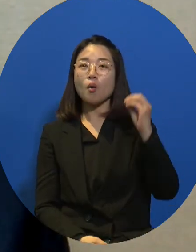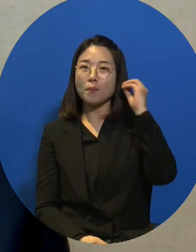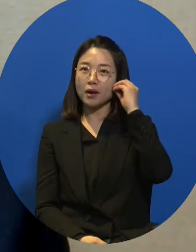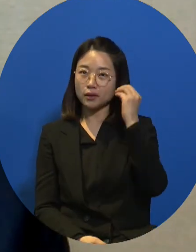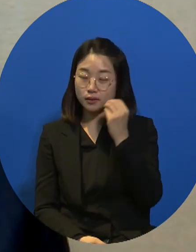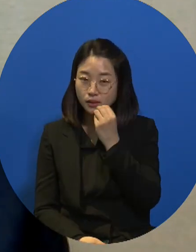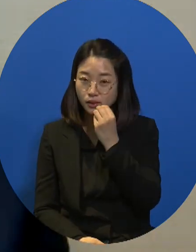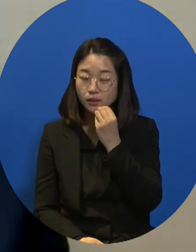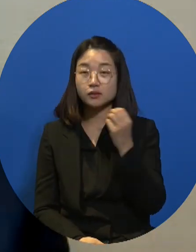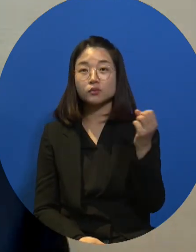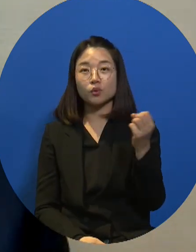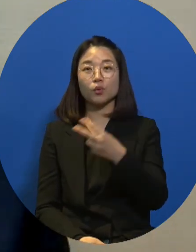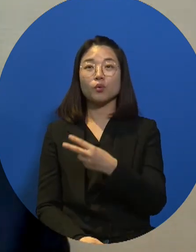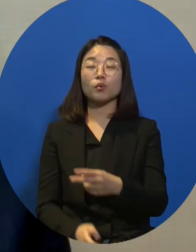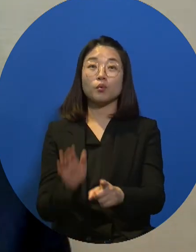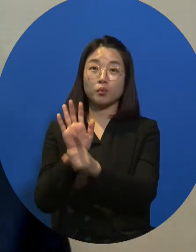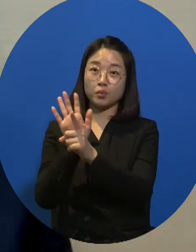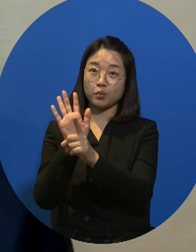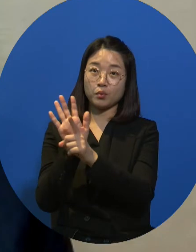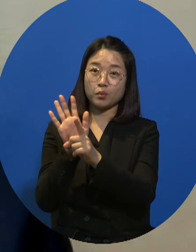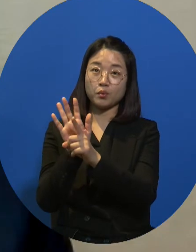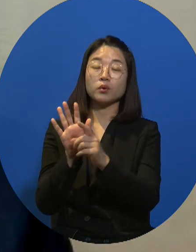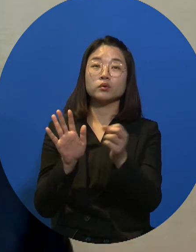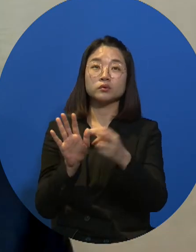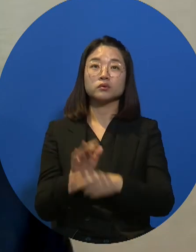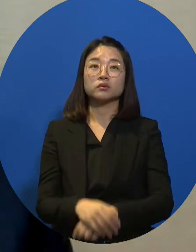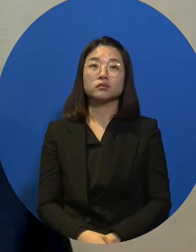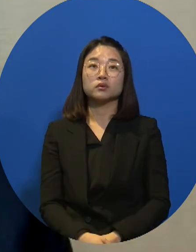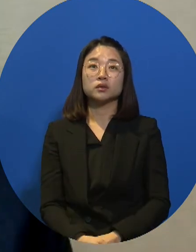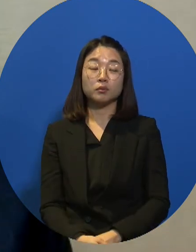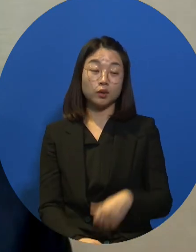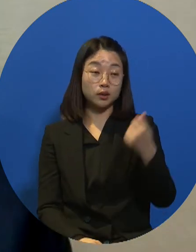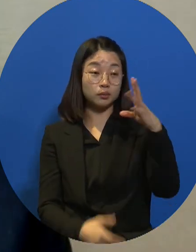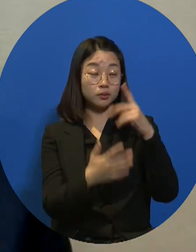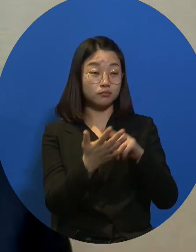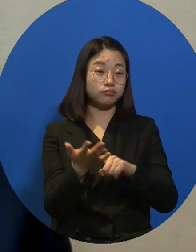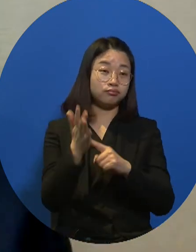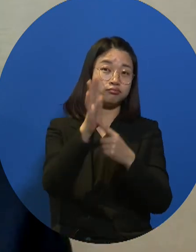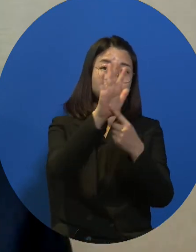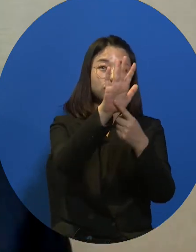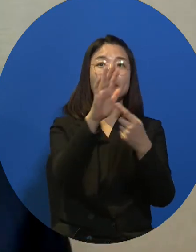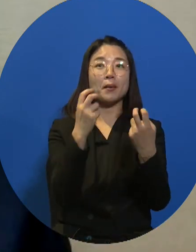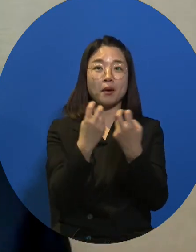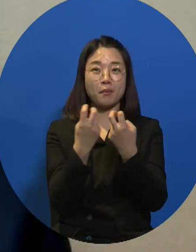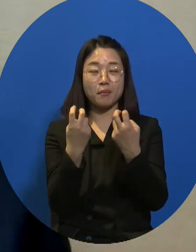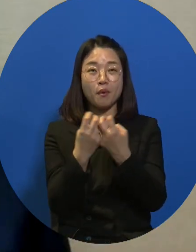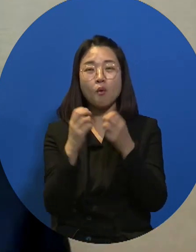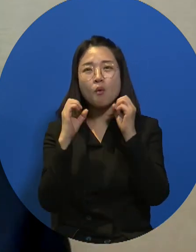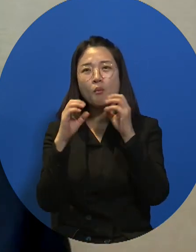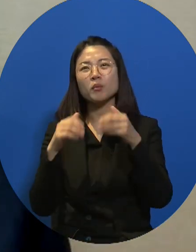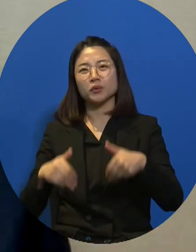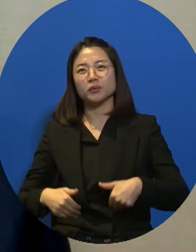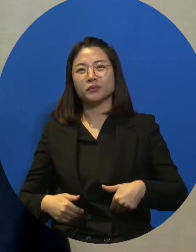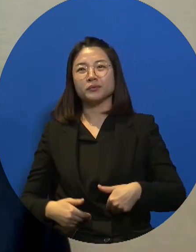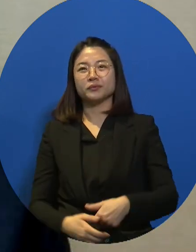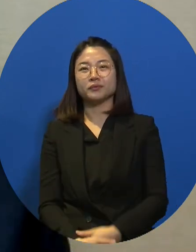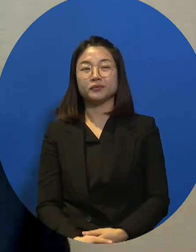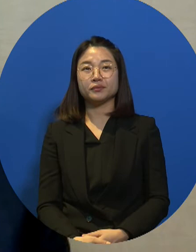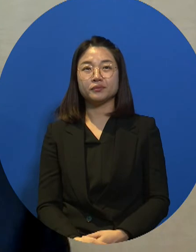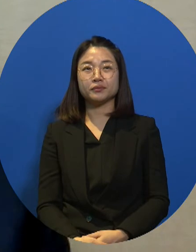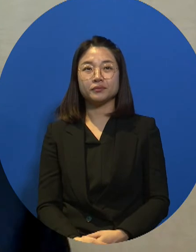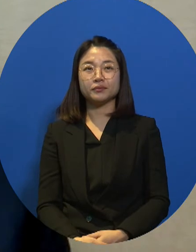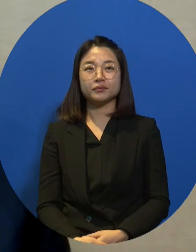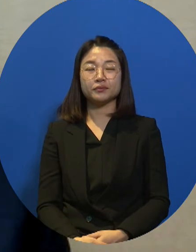그다음에 뭐 필요하면은 대국민 방송을 통해서라도 적극적으로 홍보해서 여론 형성을